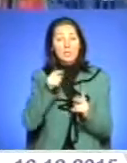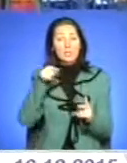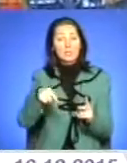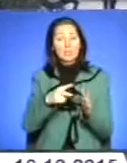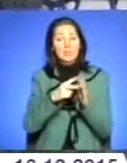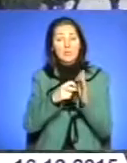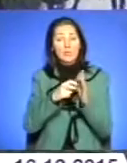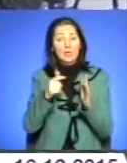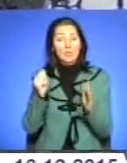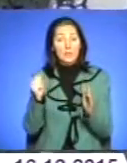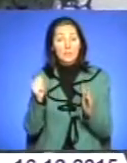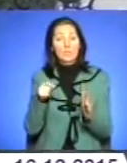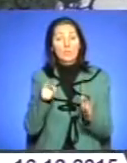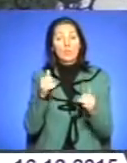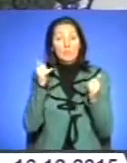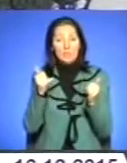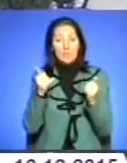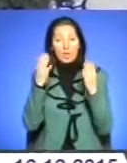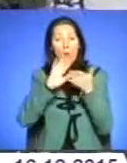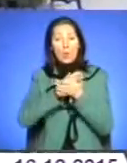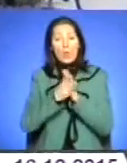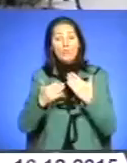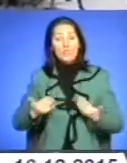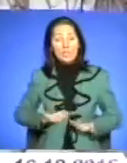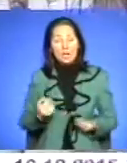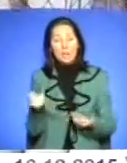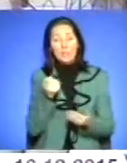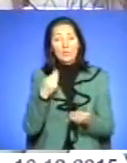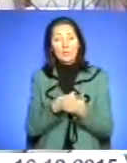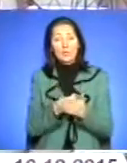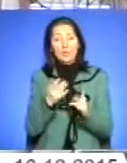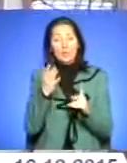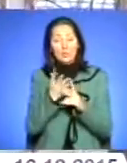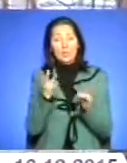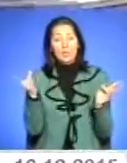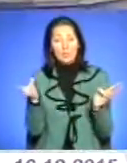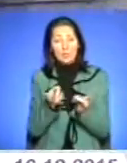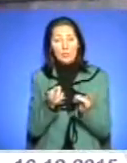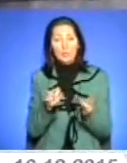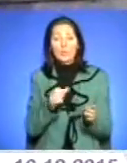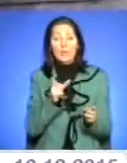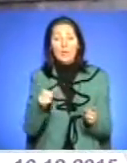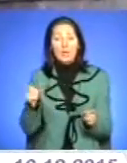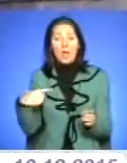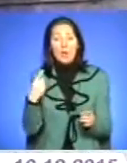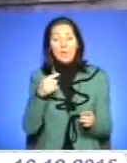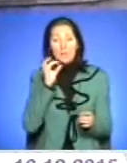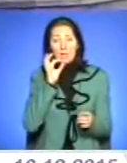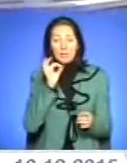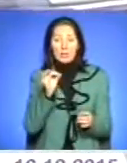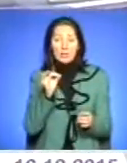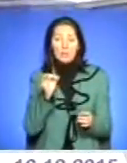1700 гривень. Тому за нинішніх умов життя і мізерного бюджету субсидії потрібні. Самі ж жителі області доцільність цих